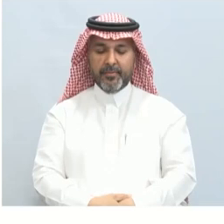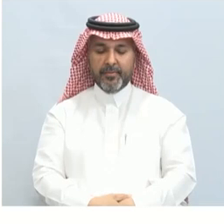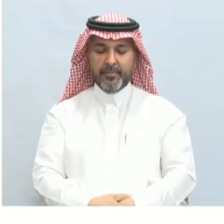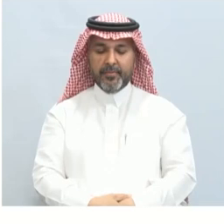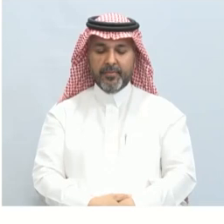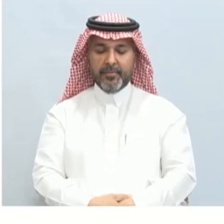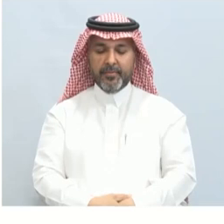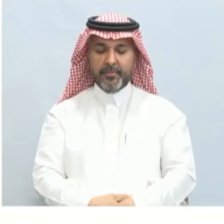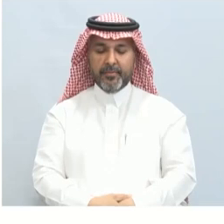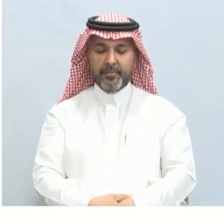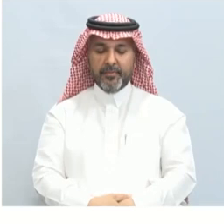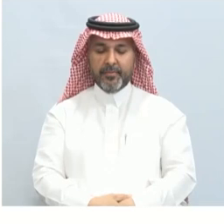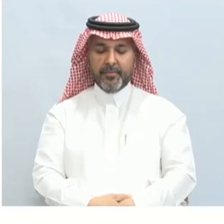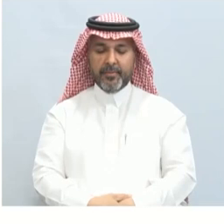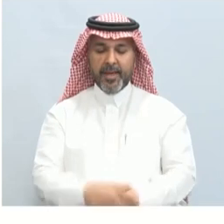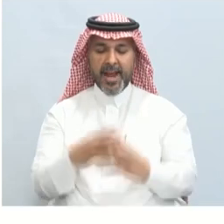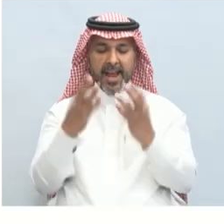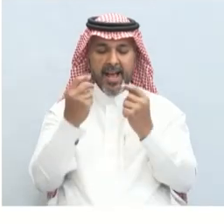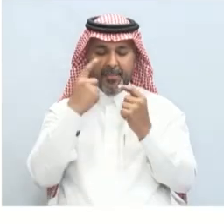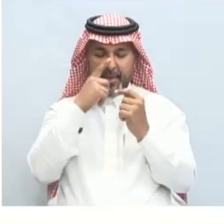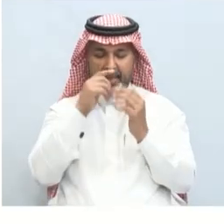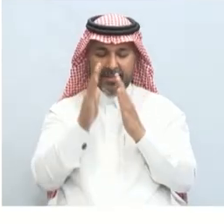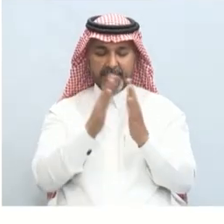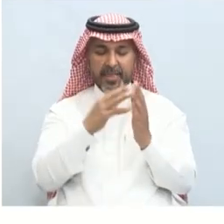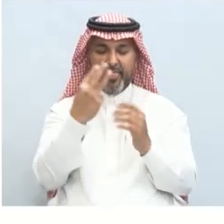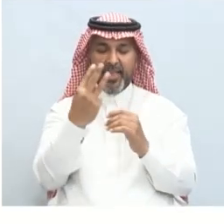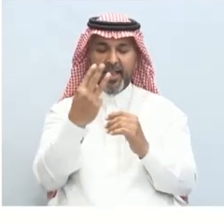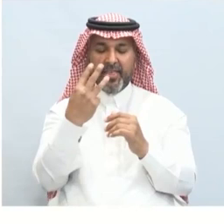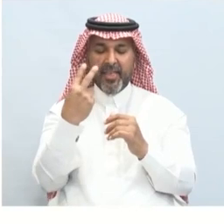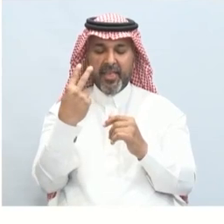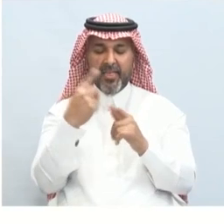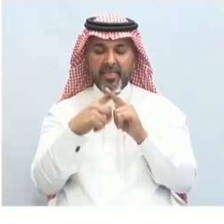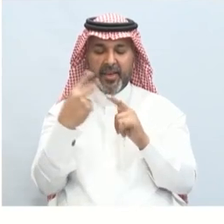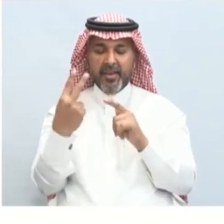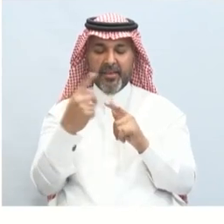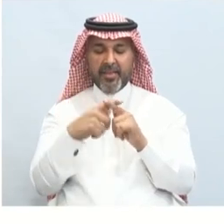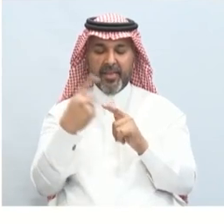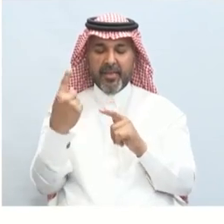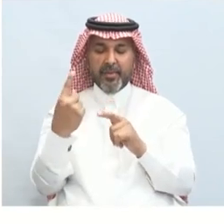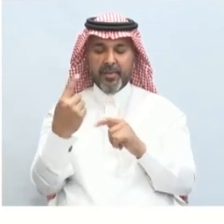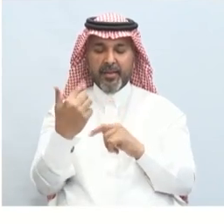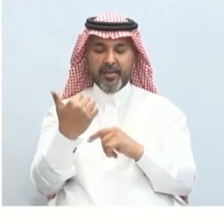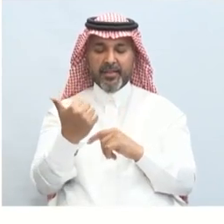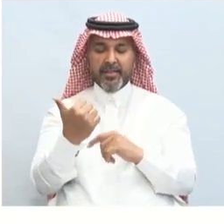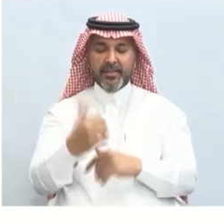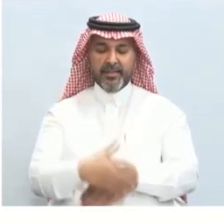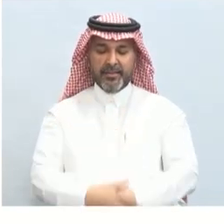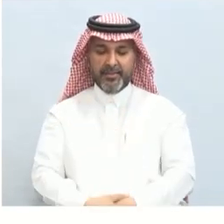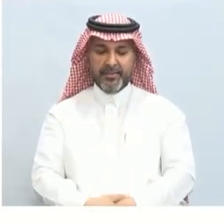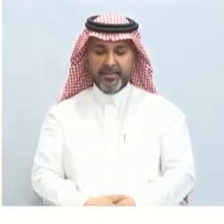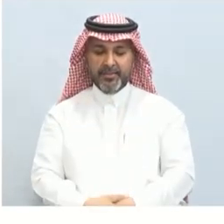طريقه كانت وبالتالي حيكون عدد الطرق الممكنه هو 3 فكتوري فيصير 3 في 2 في 1 اللي هي بتصير كم